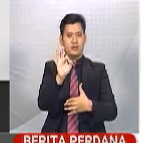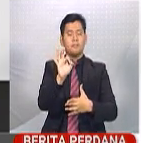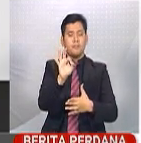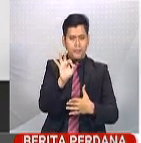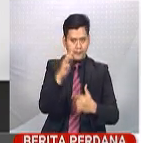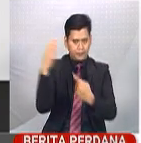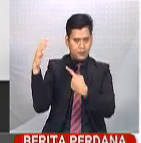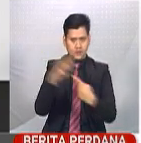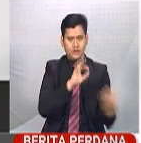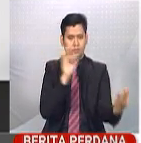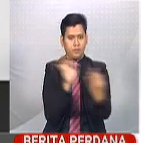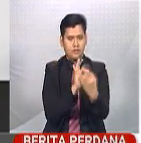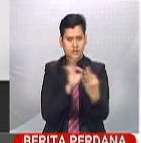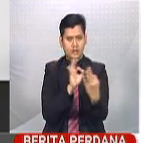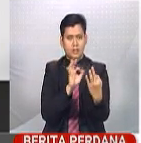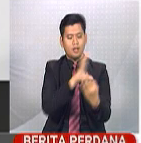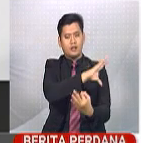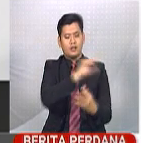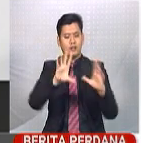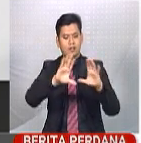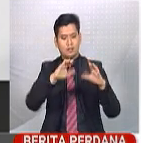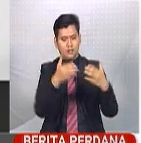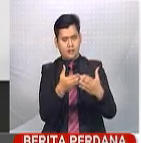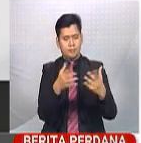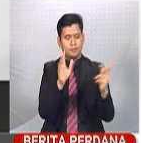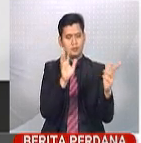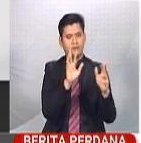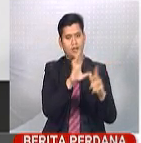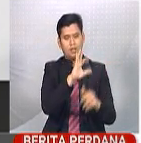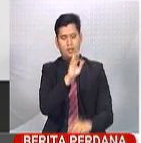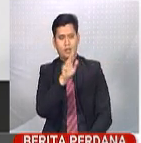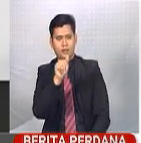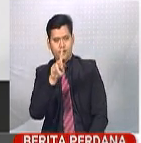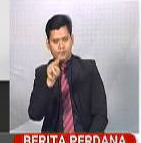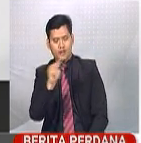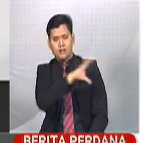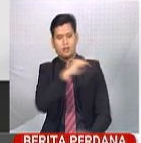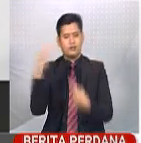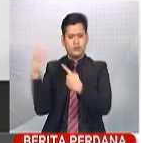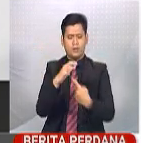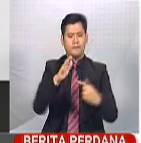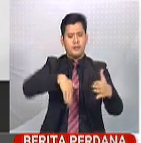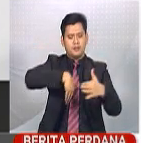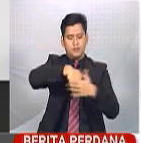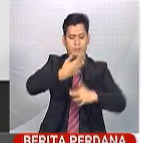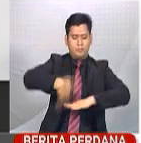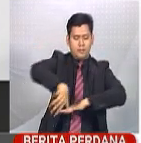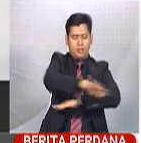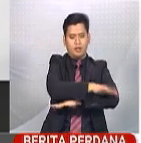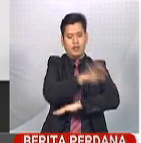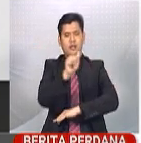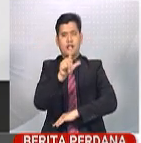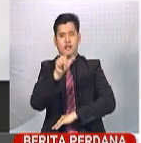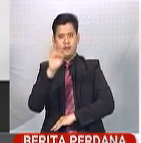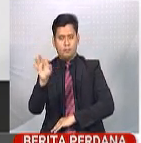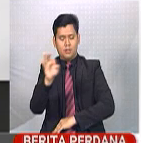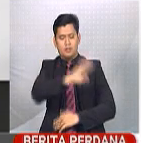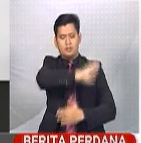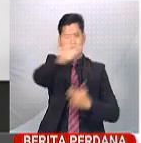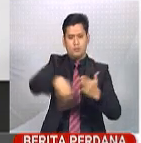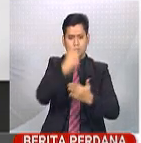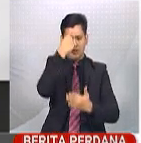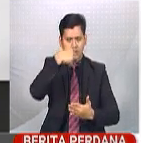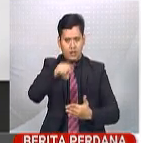futsal.aff kejahatan klub futsal AFF dan kejohanan bola sepak pantai FF kesemuanya di